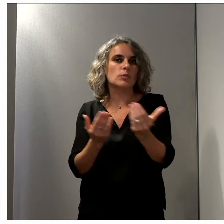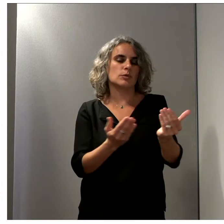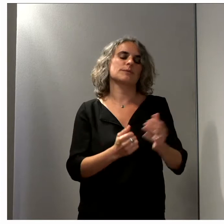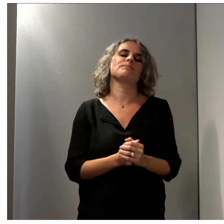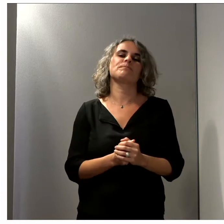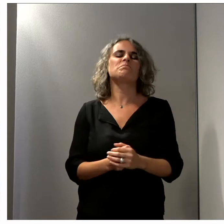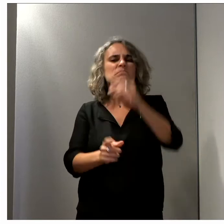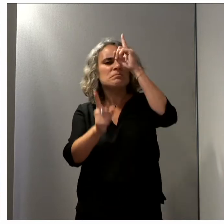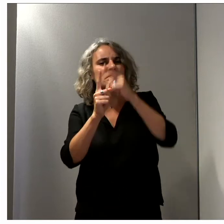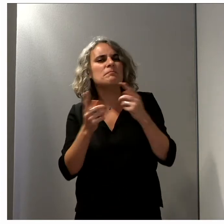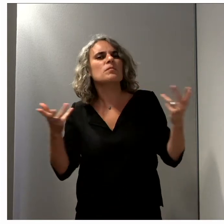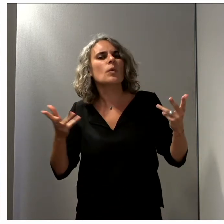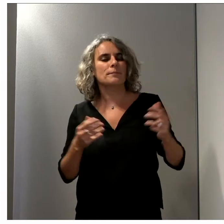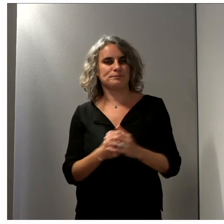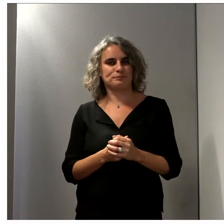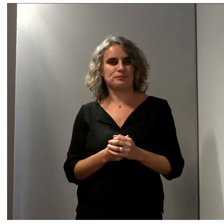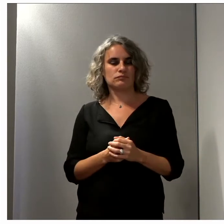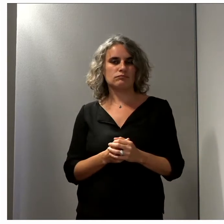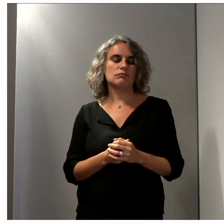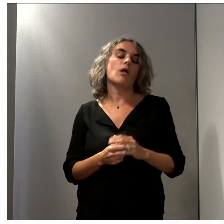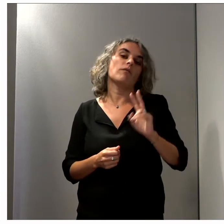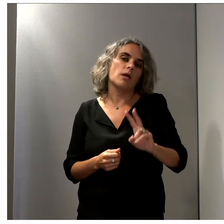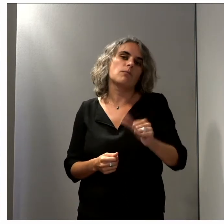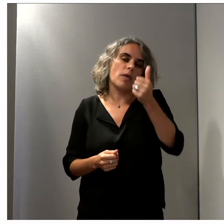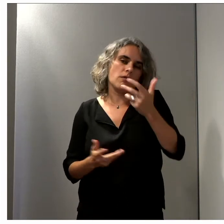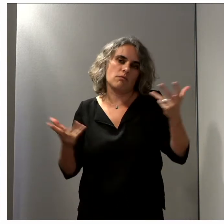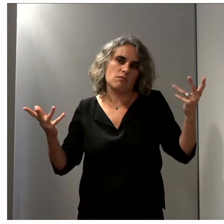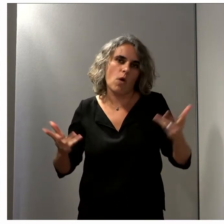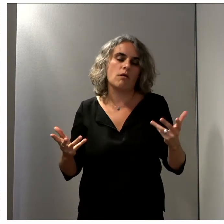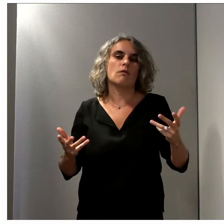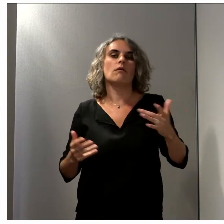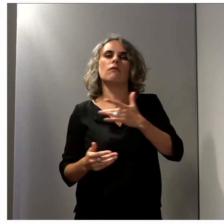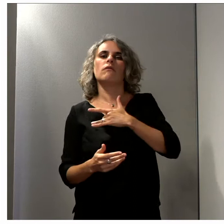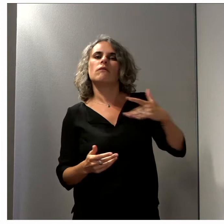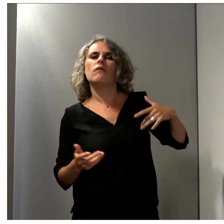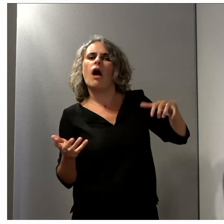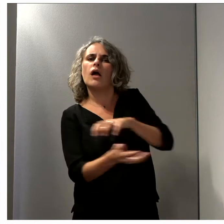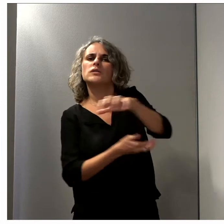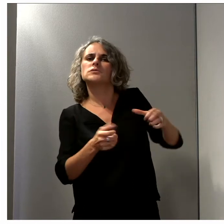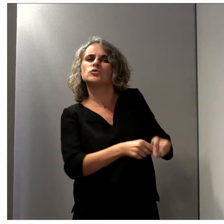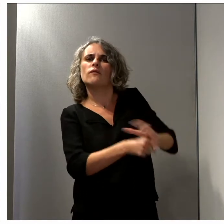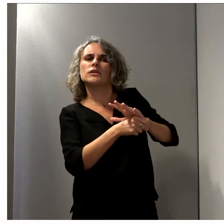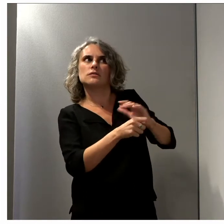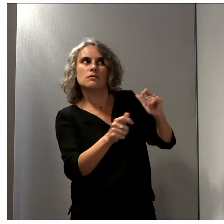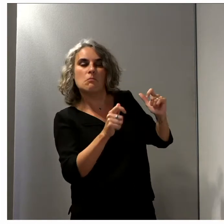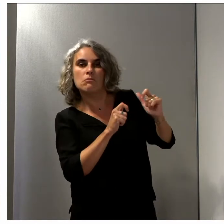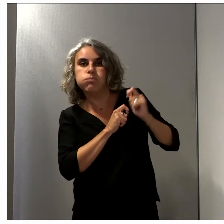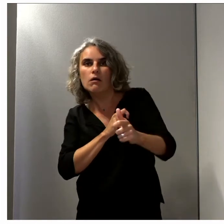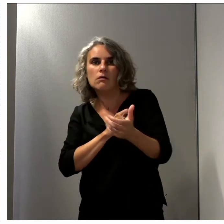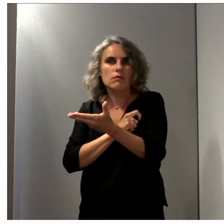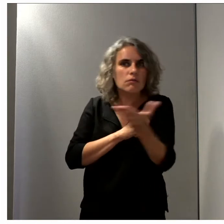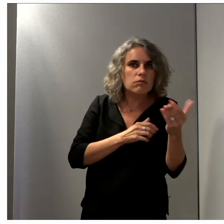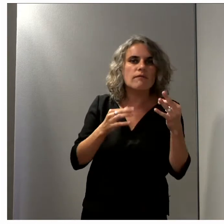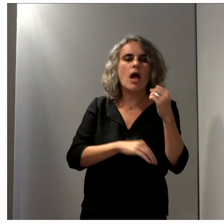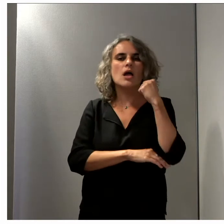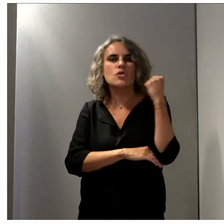3 questions, c'était déjà dans un premier temps de réfléchir ensemble sur les impacts que la crise sanitaire a pu avoir sur les problématiques